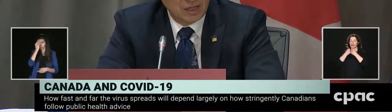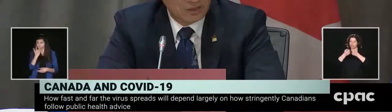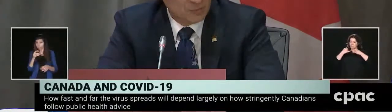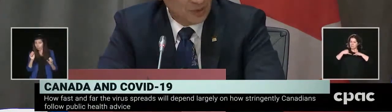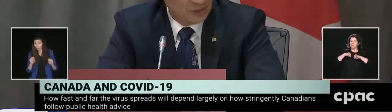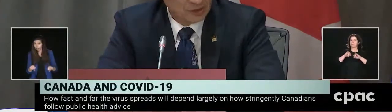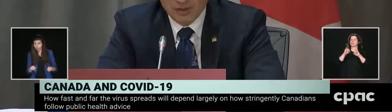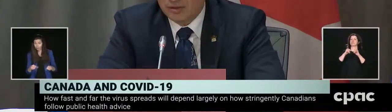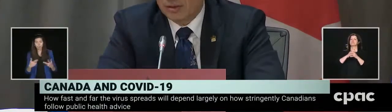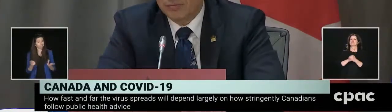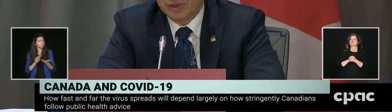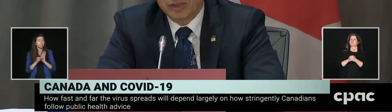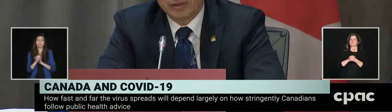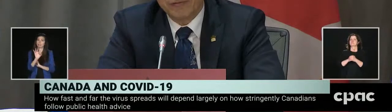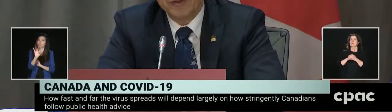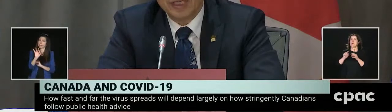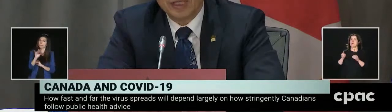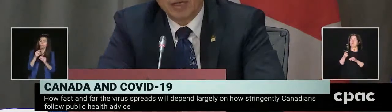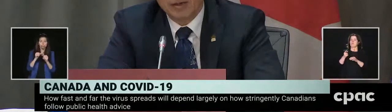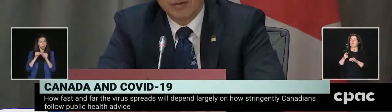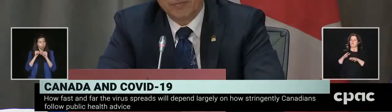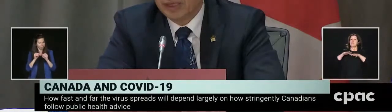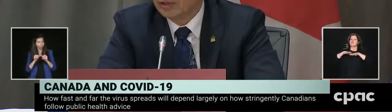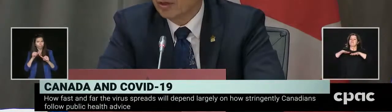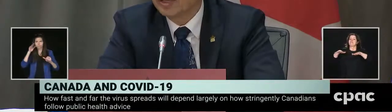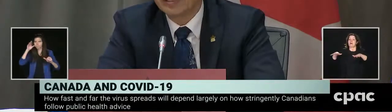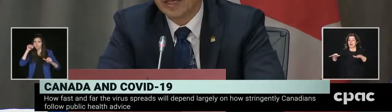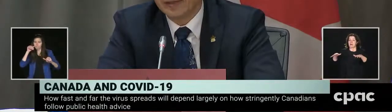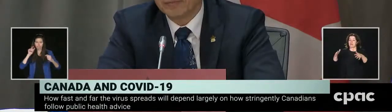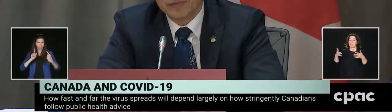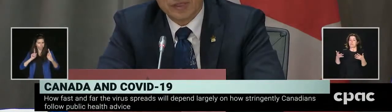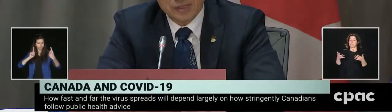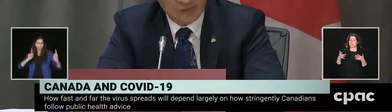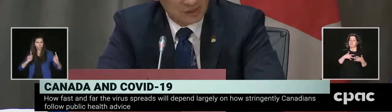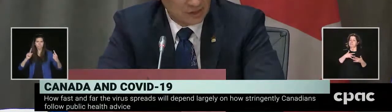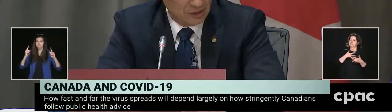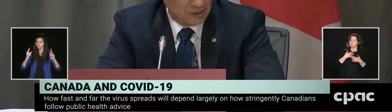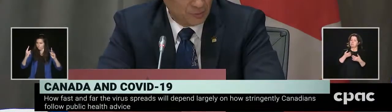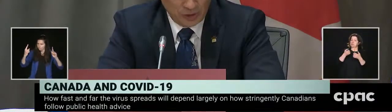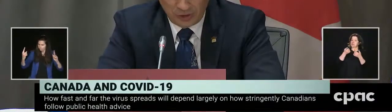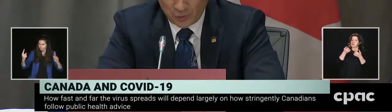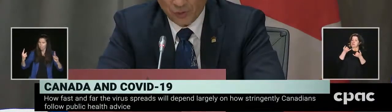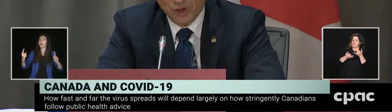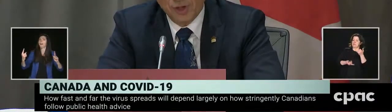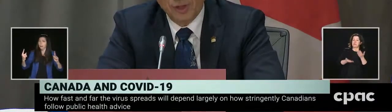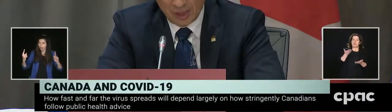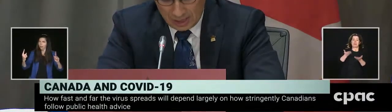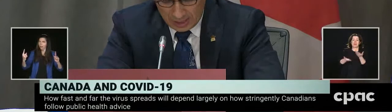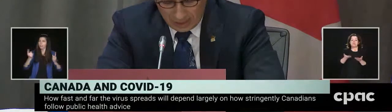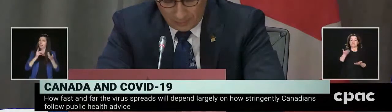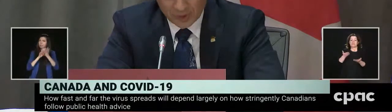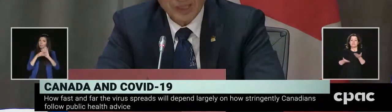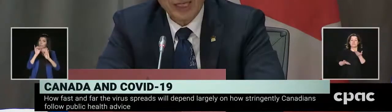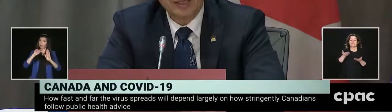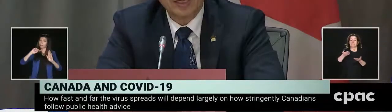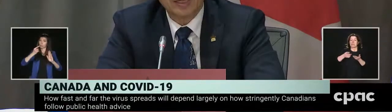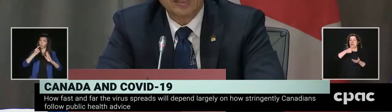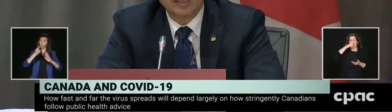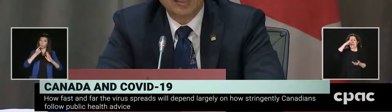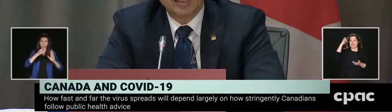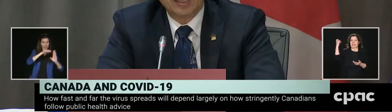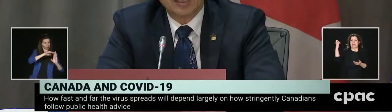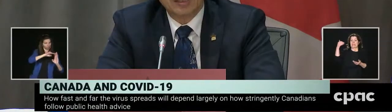peut-être, ça peut être peut-être fini peut-être en été. Ça, c'est le point numéro 1. Pour